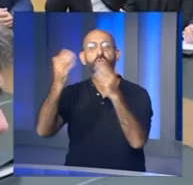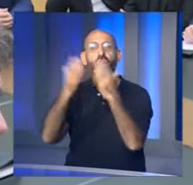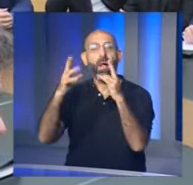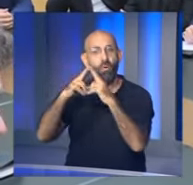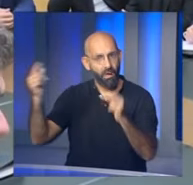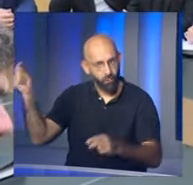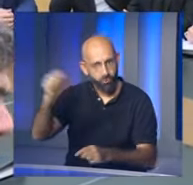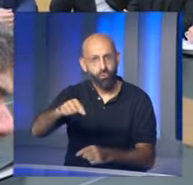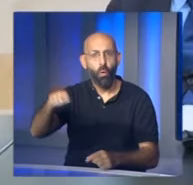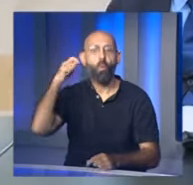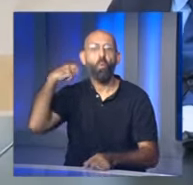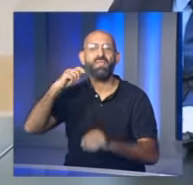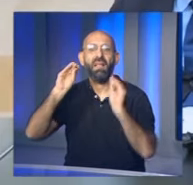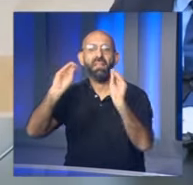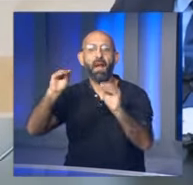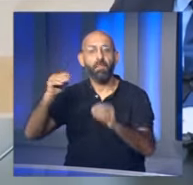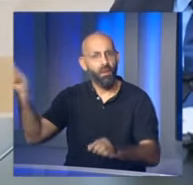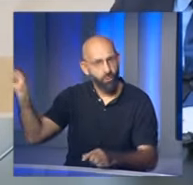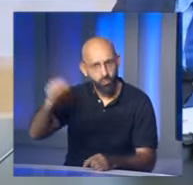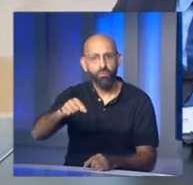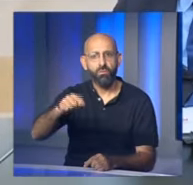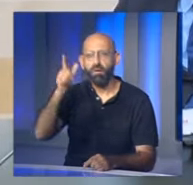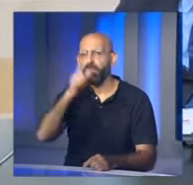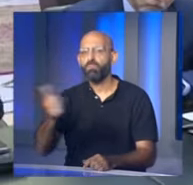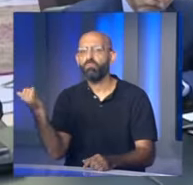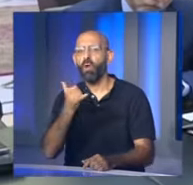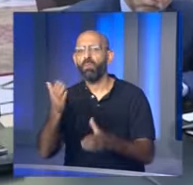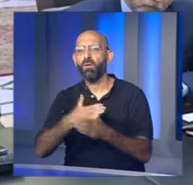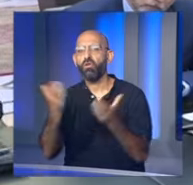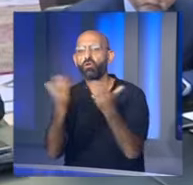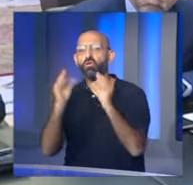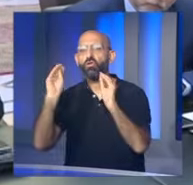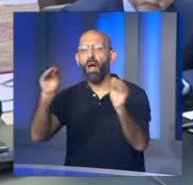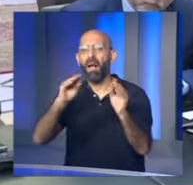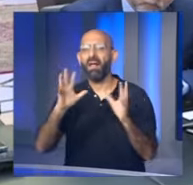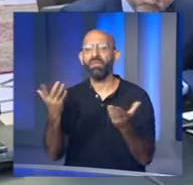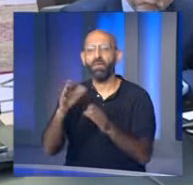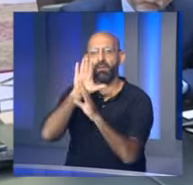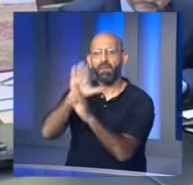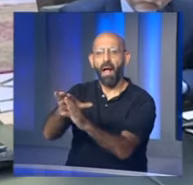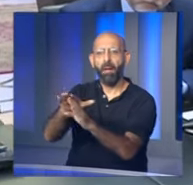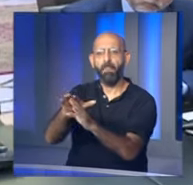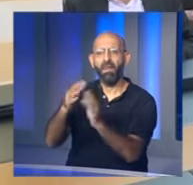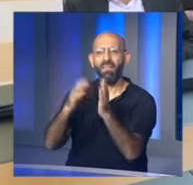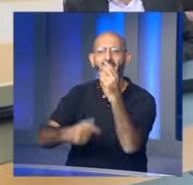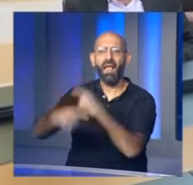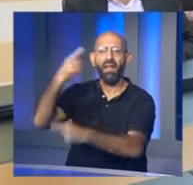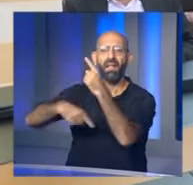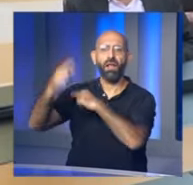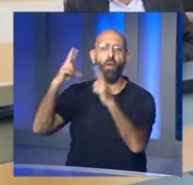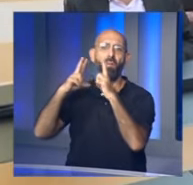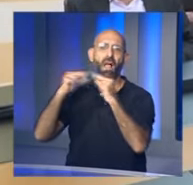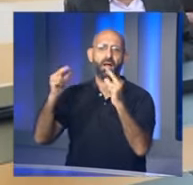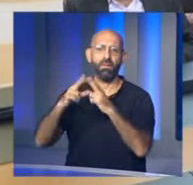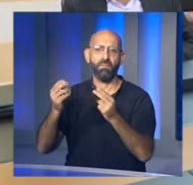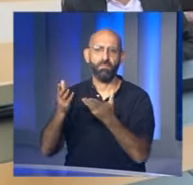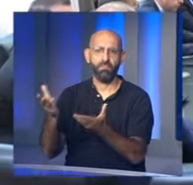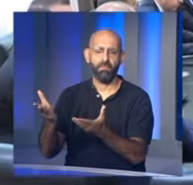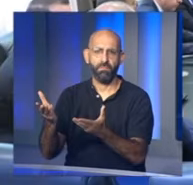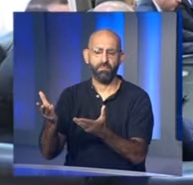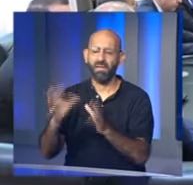بدران الوزير الحلبي اوضح ان البحث تناول القضايا الوطنيه اولا وما يمكن للجامعات ان تساهم فيه في هذه